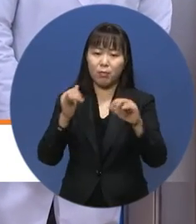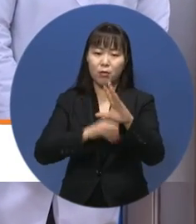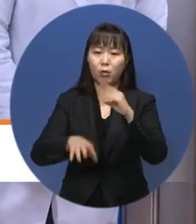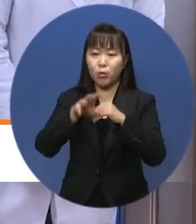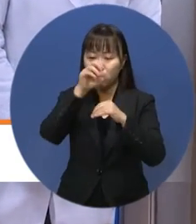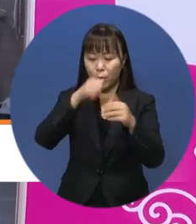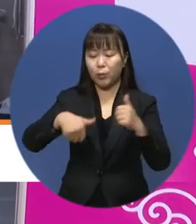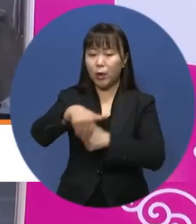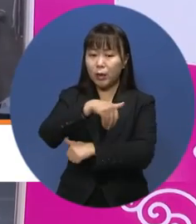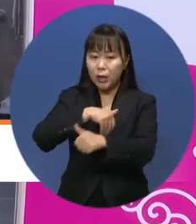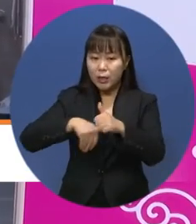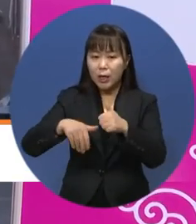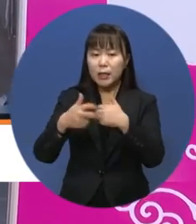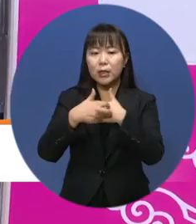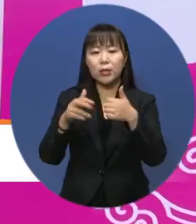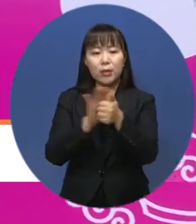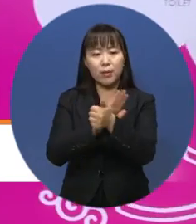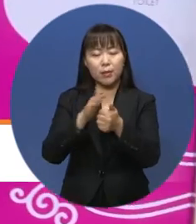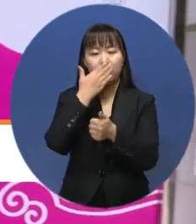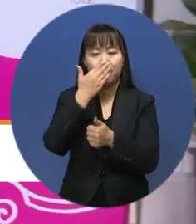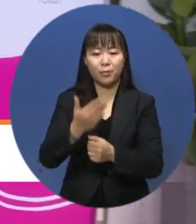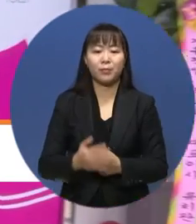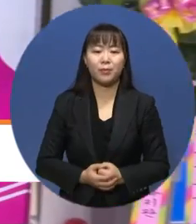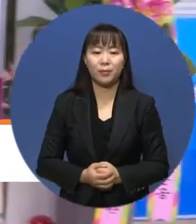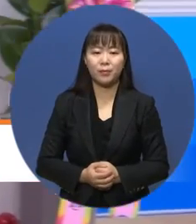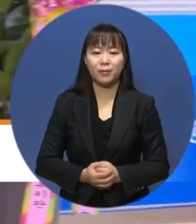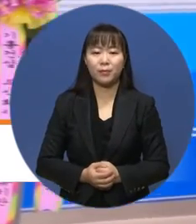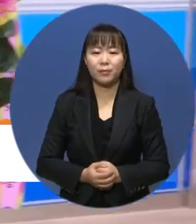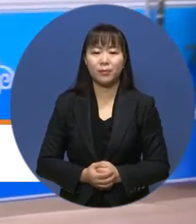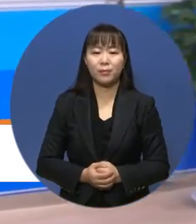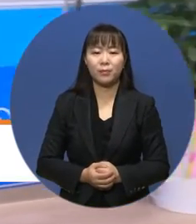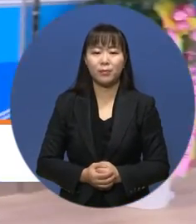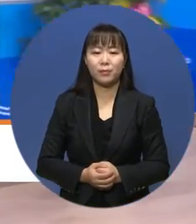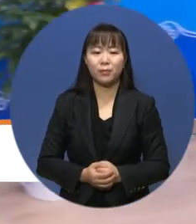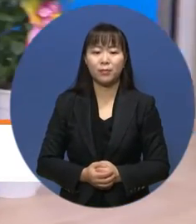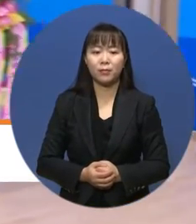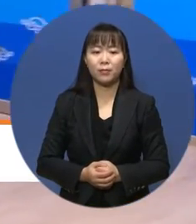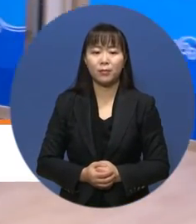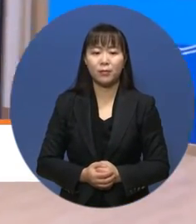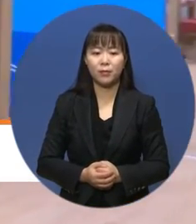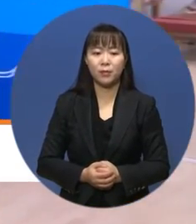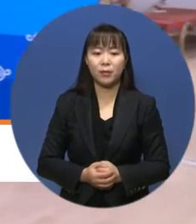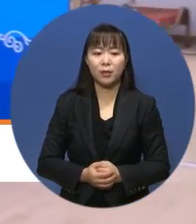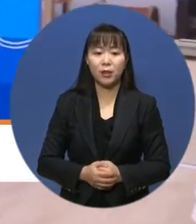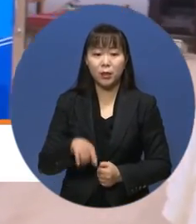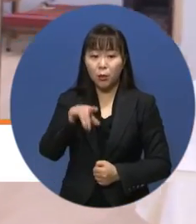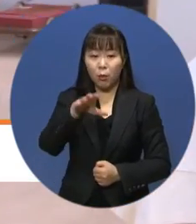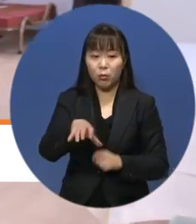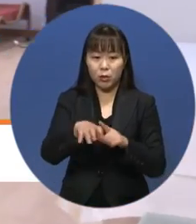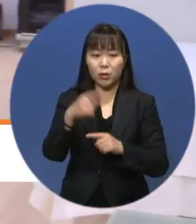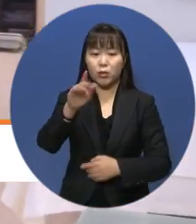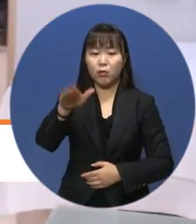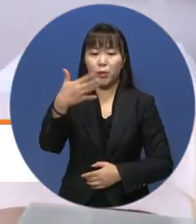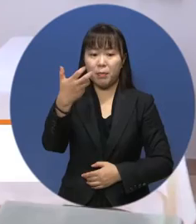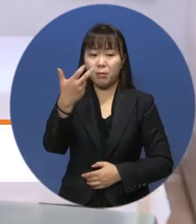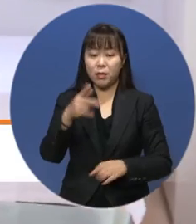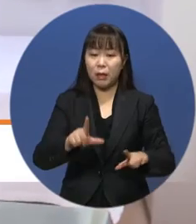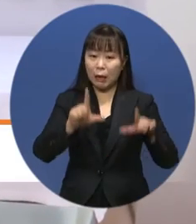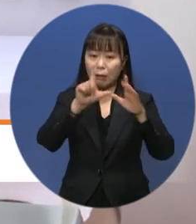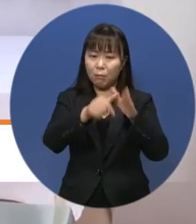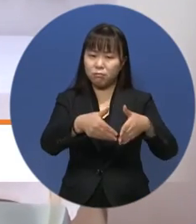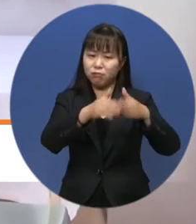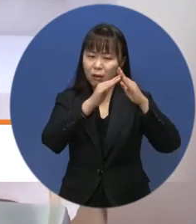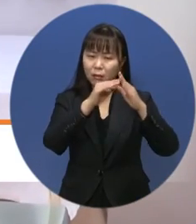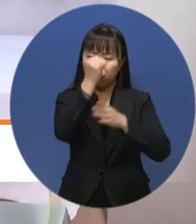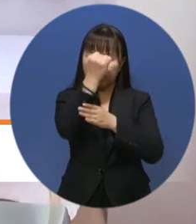나은 환경에서 의료서비스 혜택을 받을 수 있게 됐습니다. 상하화 보건진료소는 1987년에